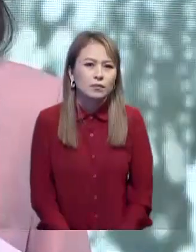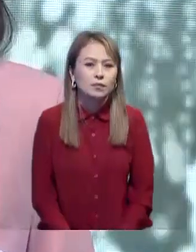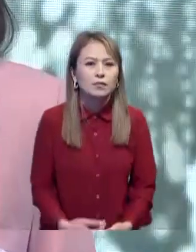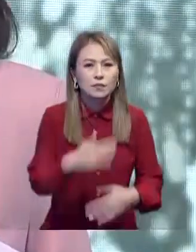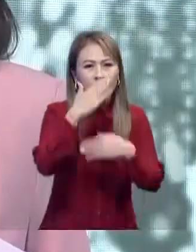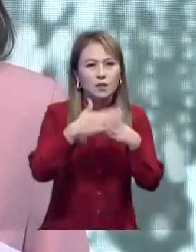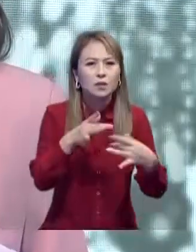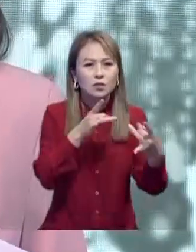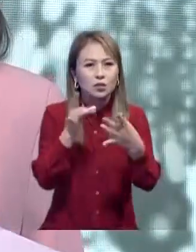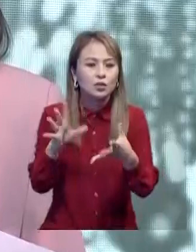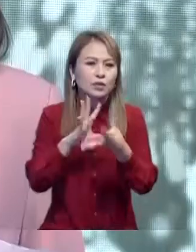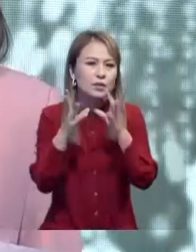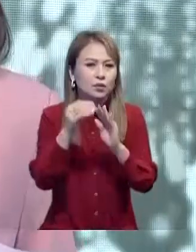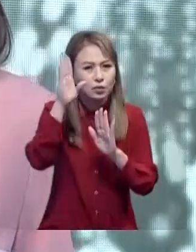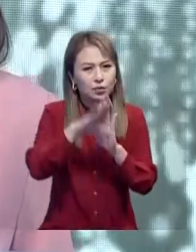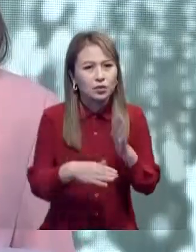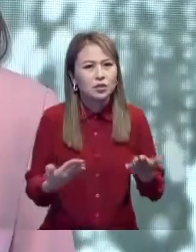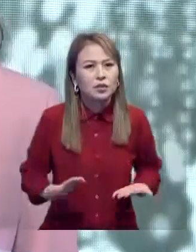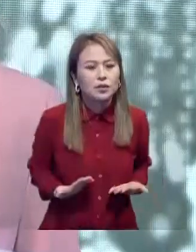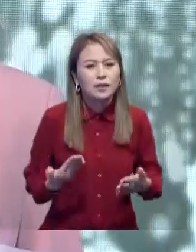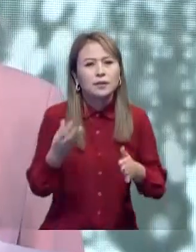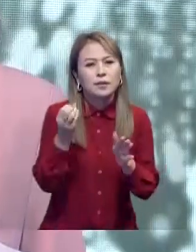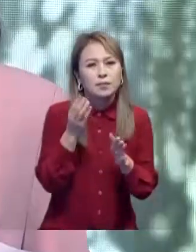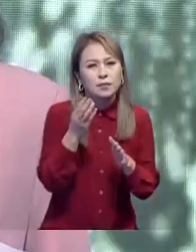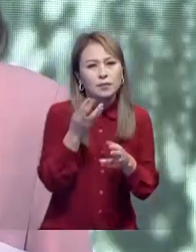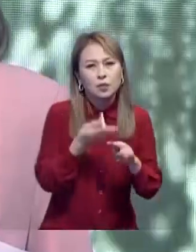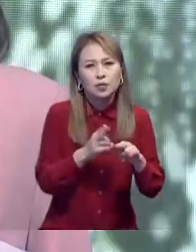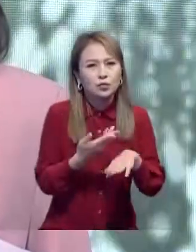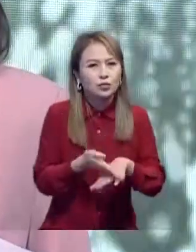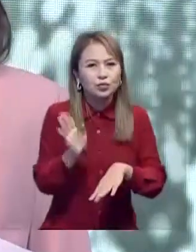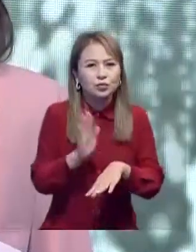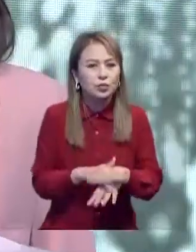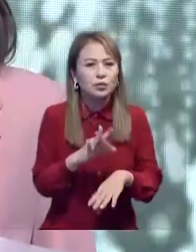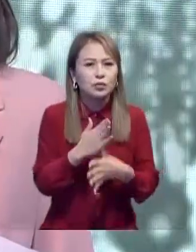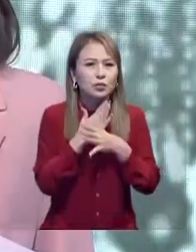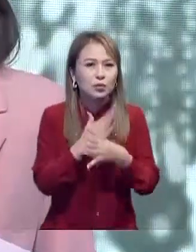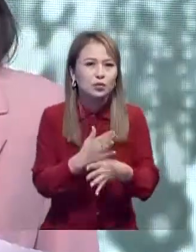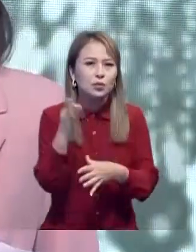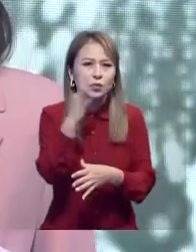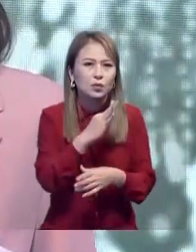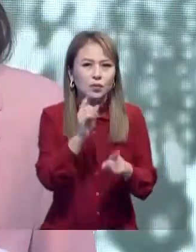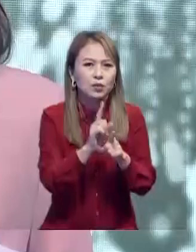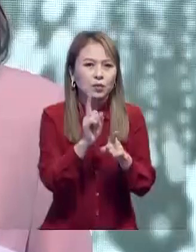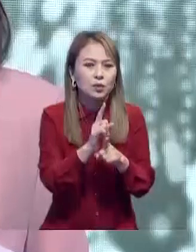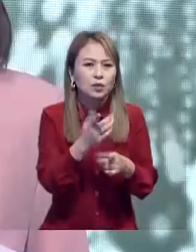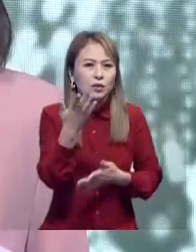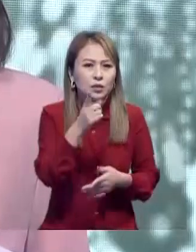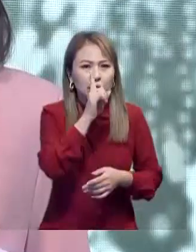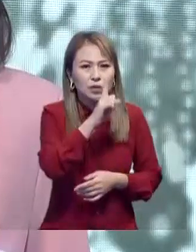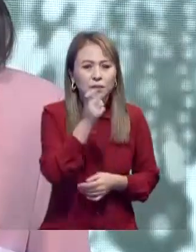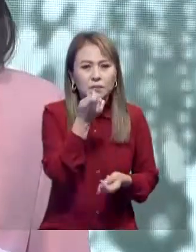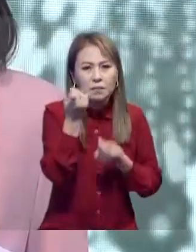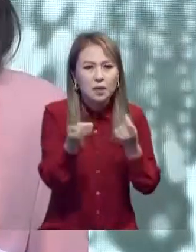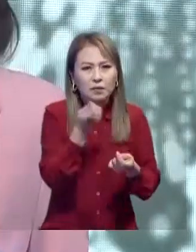Дастан, таяу шығыстағы қақтығыс ұшыққан сайын тұрғындардың жағдайы қиындап барады, сондықтан сарапшылар гуманитарлық үзілістің көмегі болмашығана